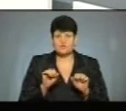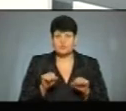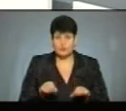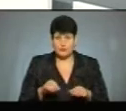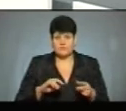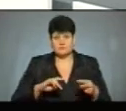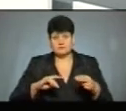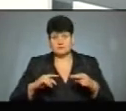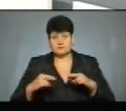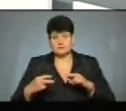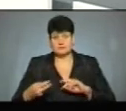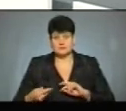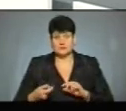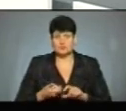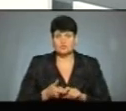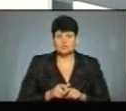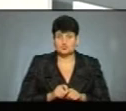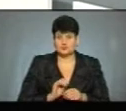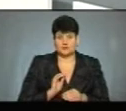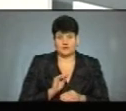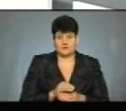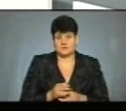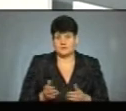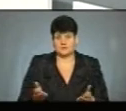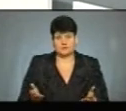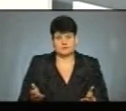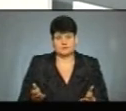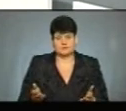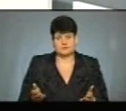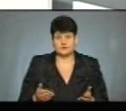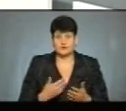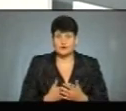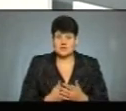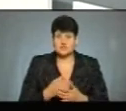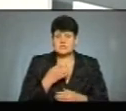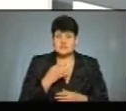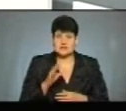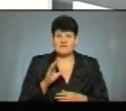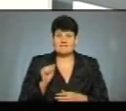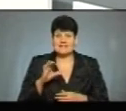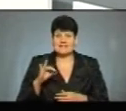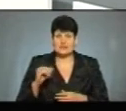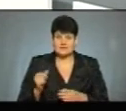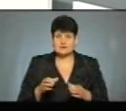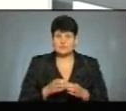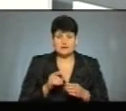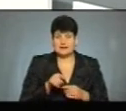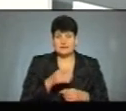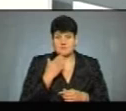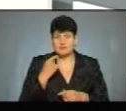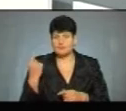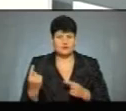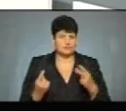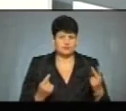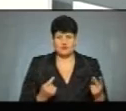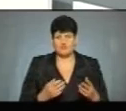вона стала дуже сильно дотаційною громадою. До речі, сказати, Васильковецька громада також, її немає ні в першому, ні в другому